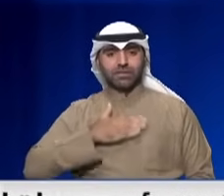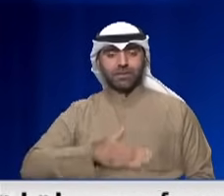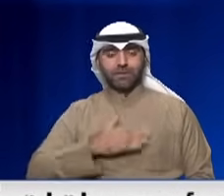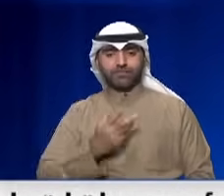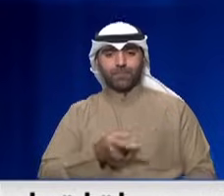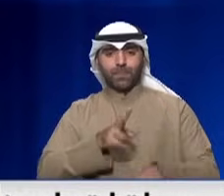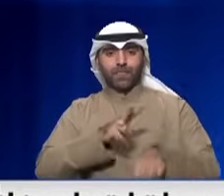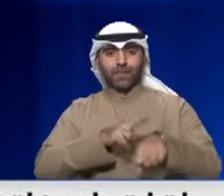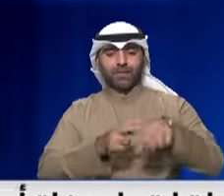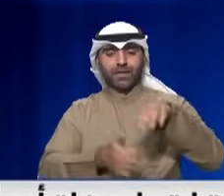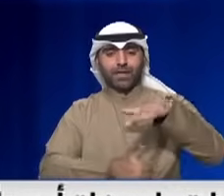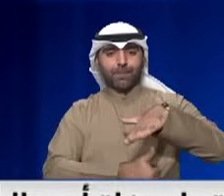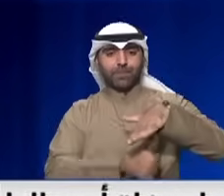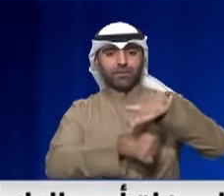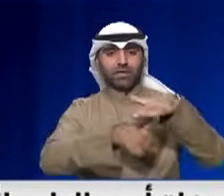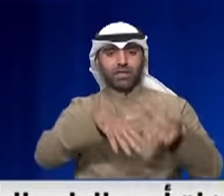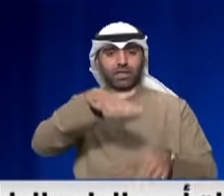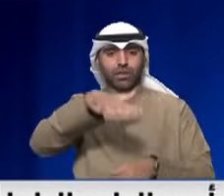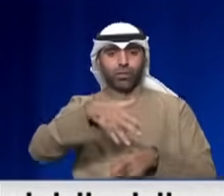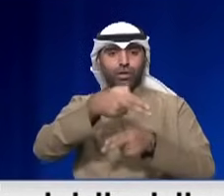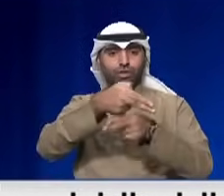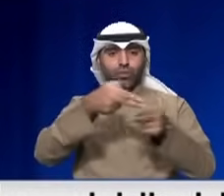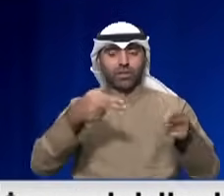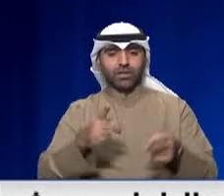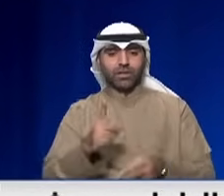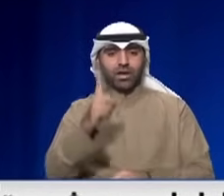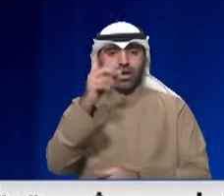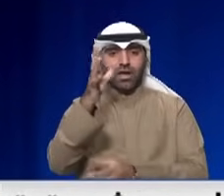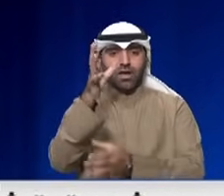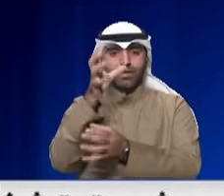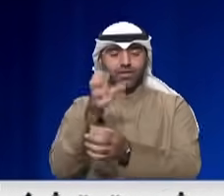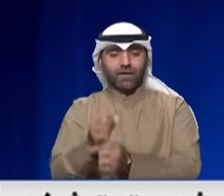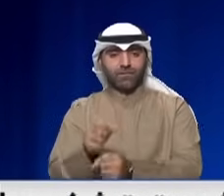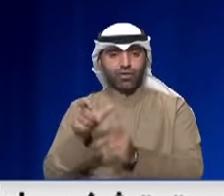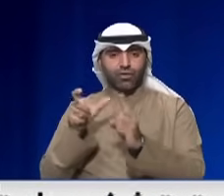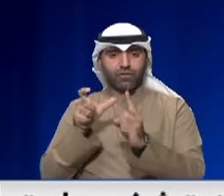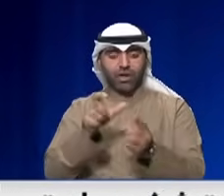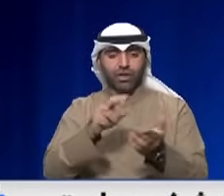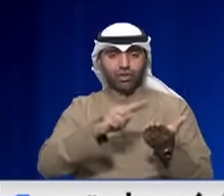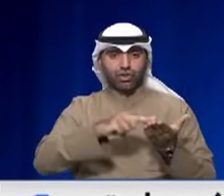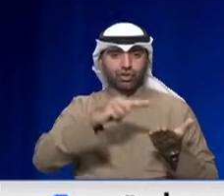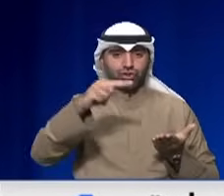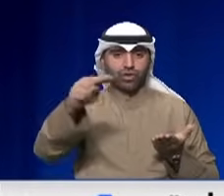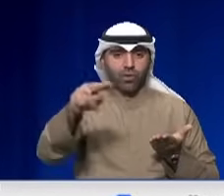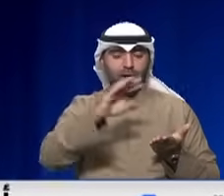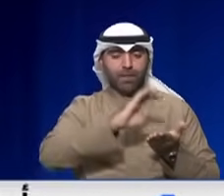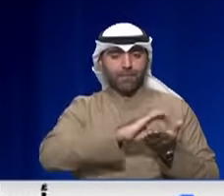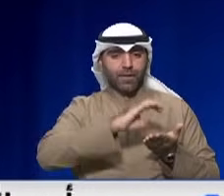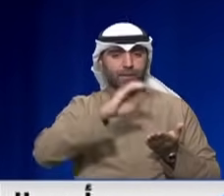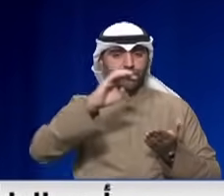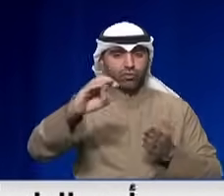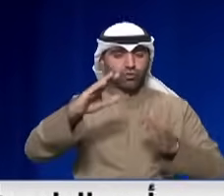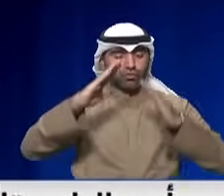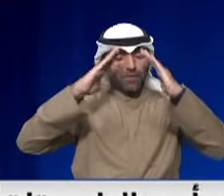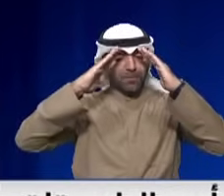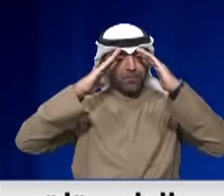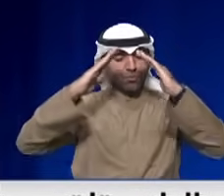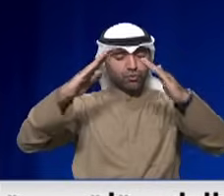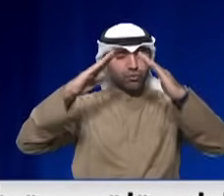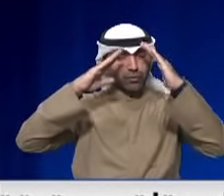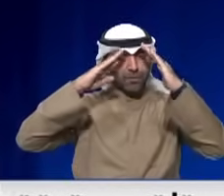بعث حضره صاحب السمو امير البلاد الشيخ مشعل الاحمد الجابر الصباح حفظه الله ورعاه ببرق جوابيه